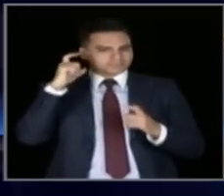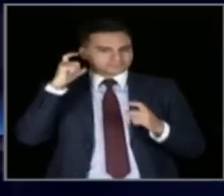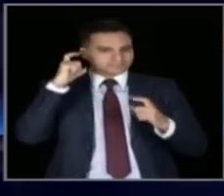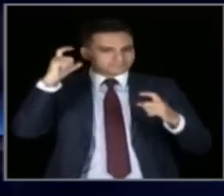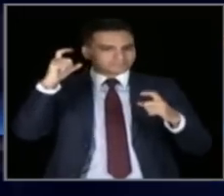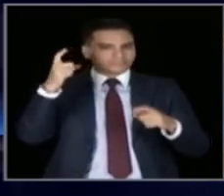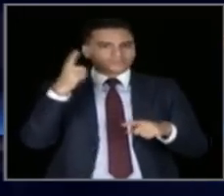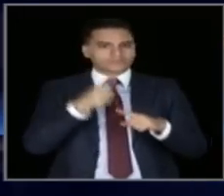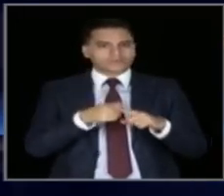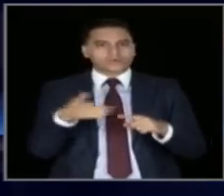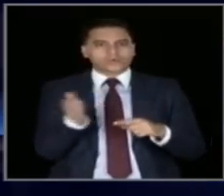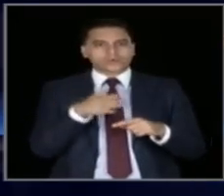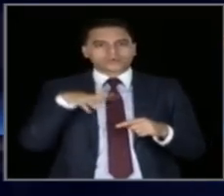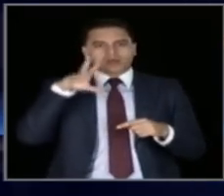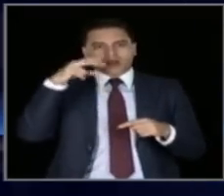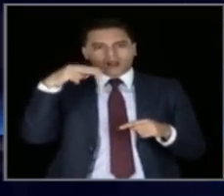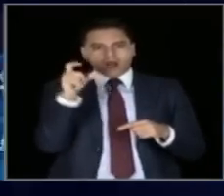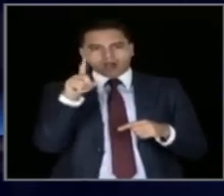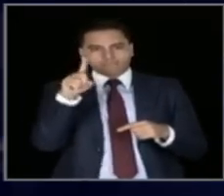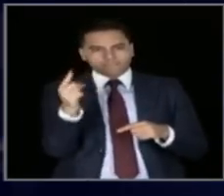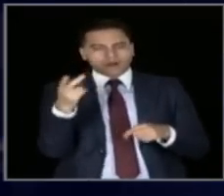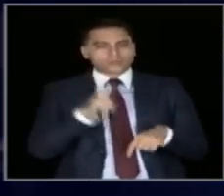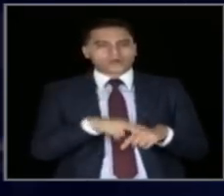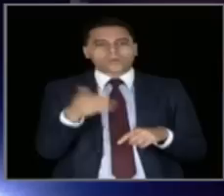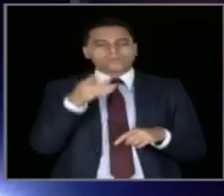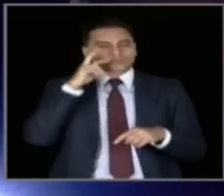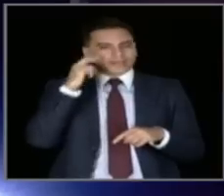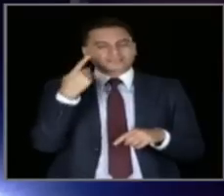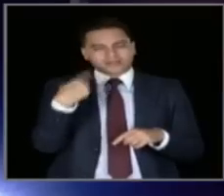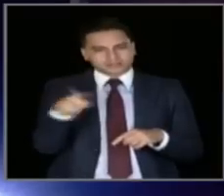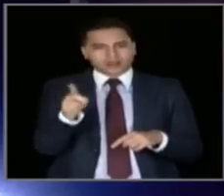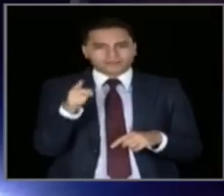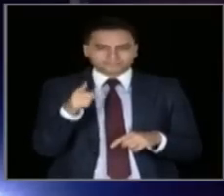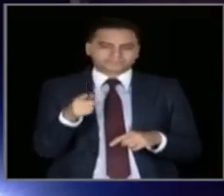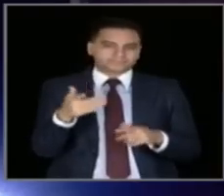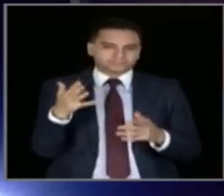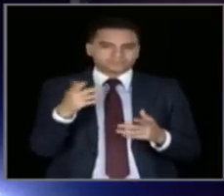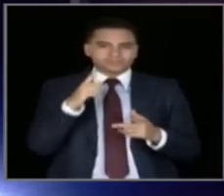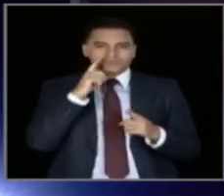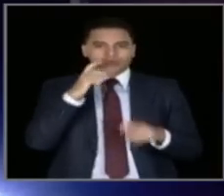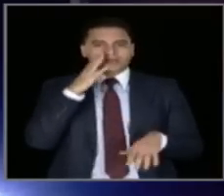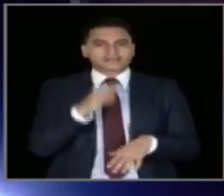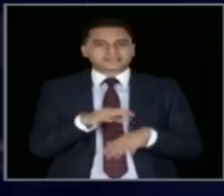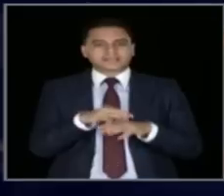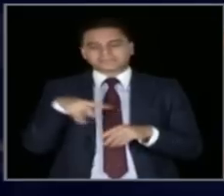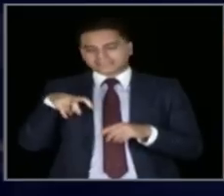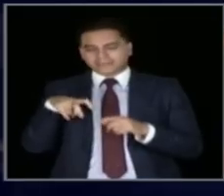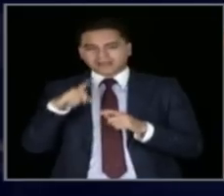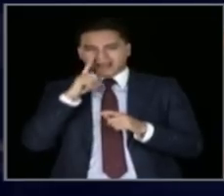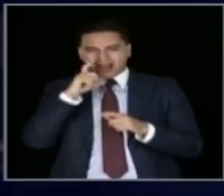حوت العنبر والحوت الأزرق. برافو عليك يا أحمد. صرخة البشر من 80